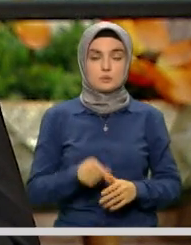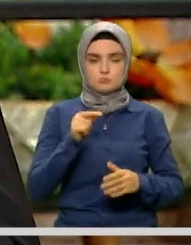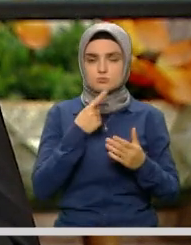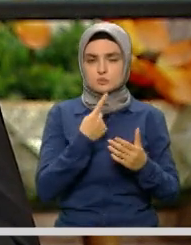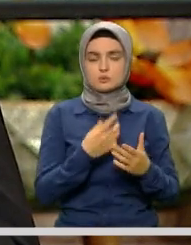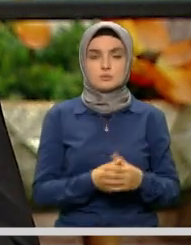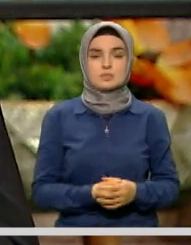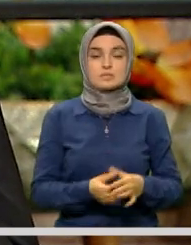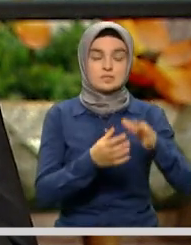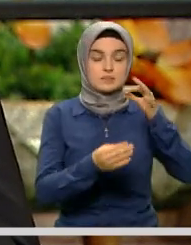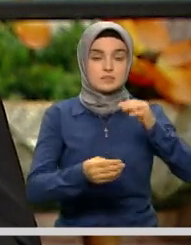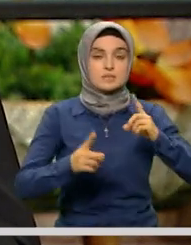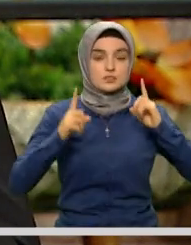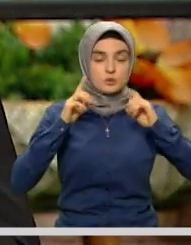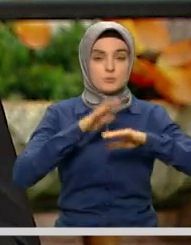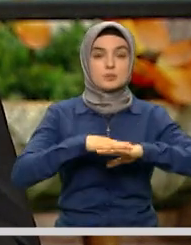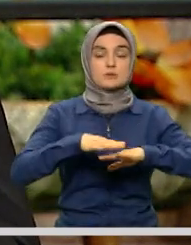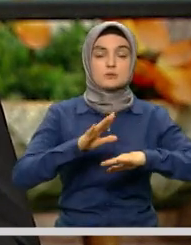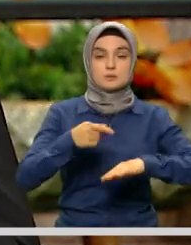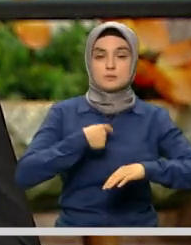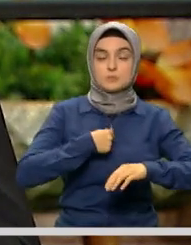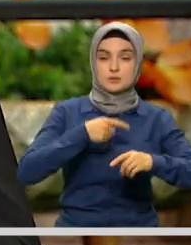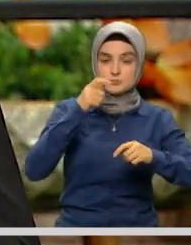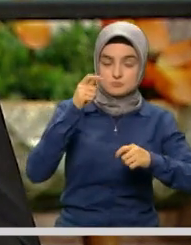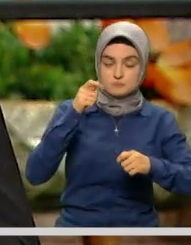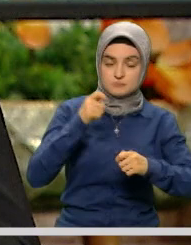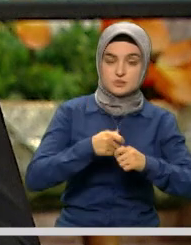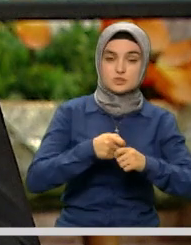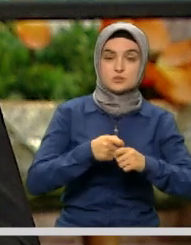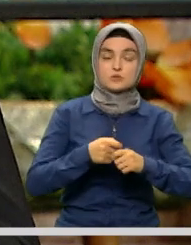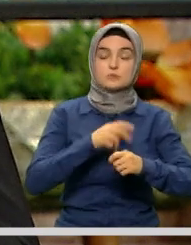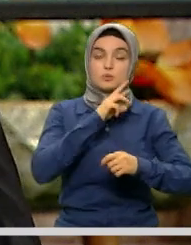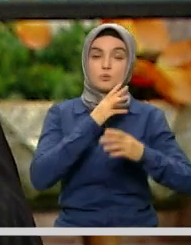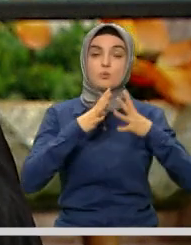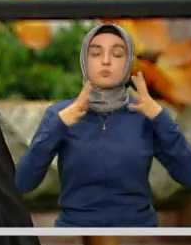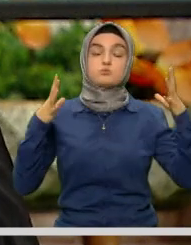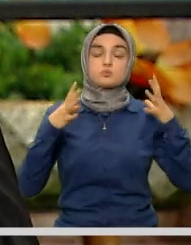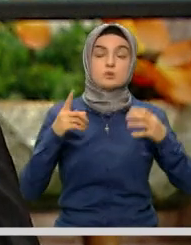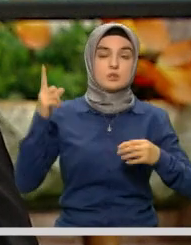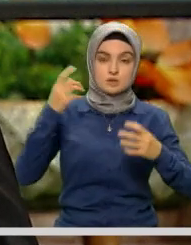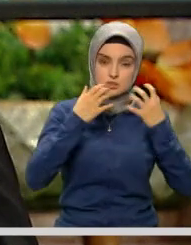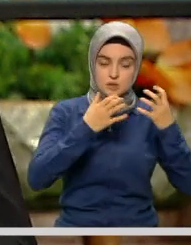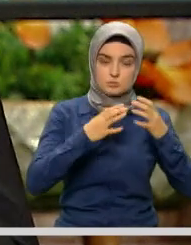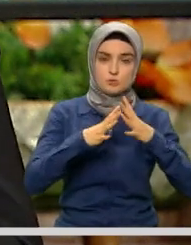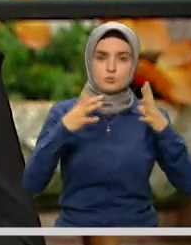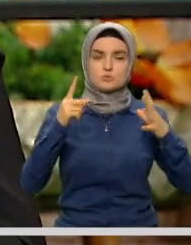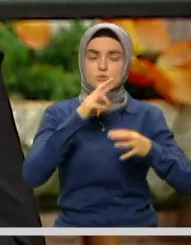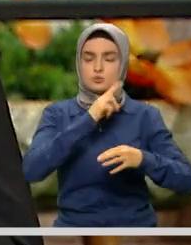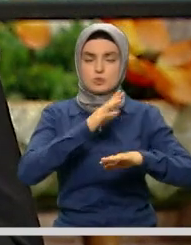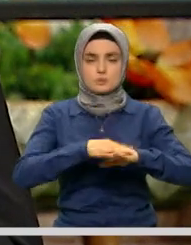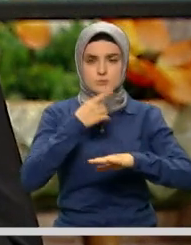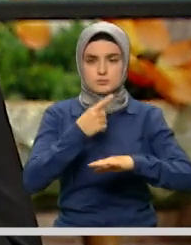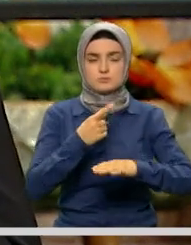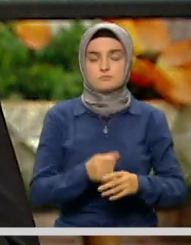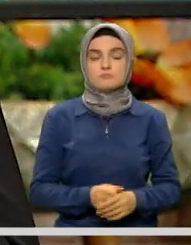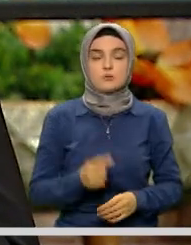yani. Evet. Kişinin tevbe etmemesi, yani benim işlediğim günah o kadar büyük ki Allah'ın rahmetinden daha büyük bir günah işledim, haşa. Şimdi bu bir